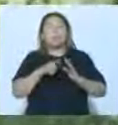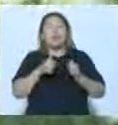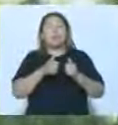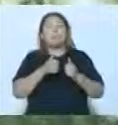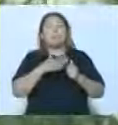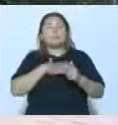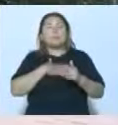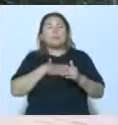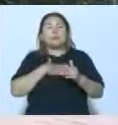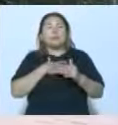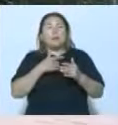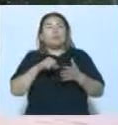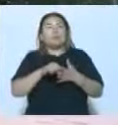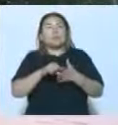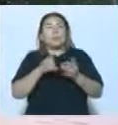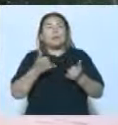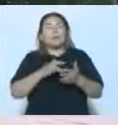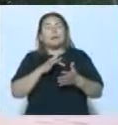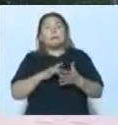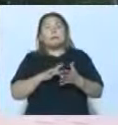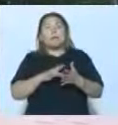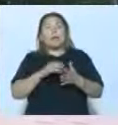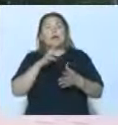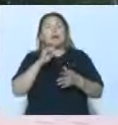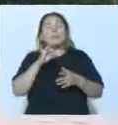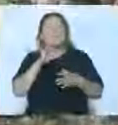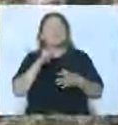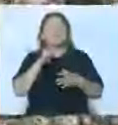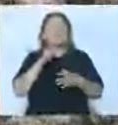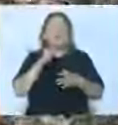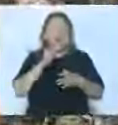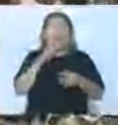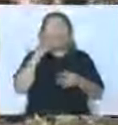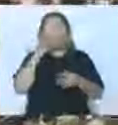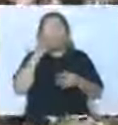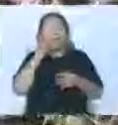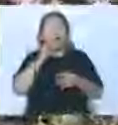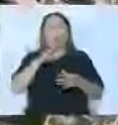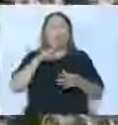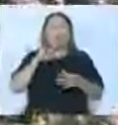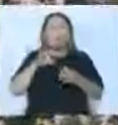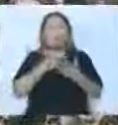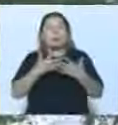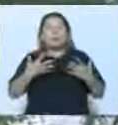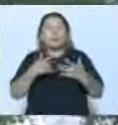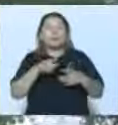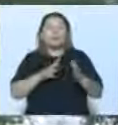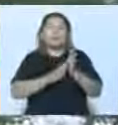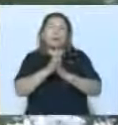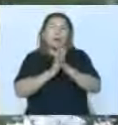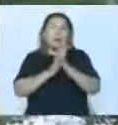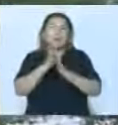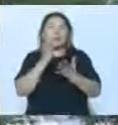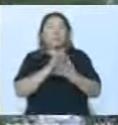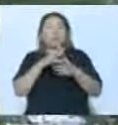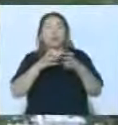жасыл желекке толтырды. Қазір оның ауласында қайын, қаратал, шырша, алма, алмұрт ағаштары жайқалып, өсіп тұр. Соларды